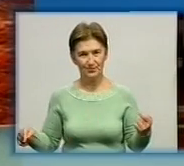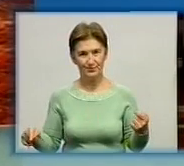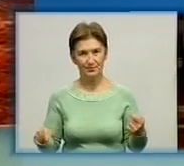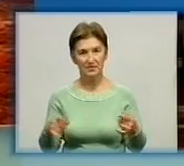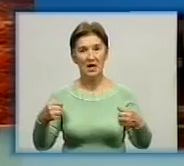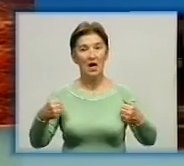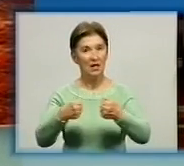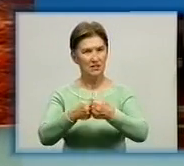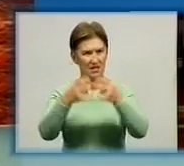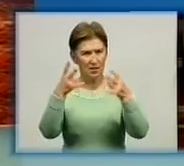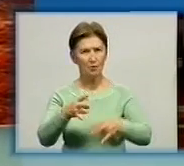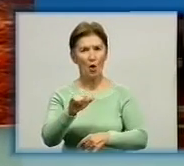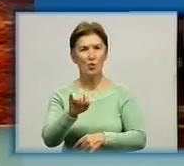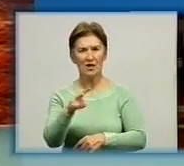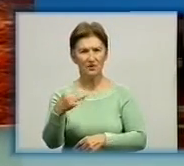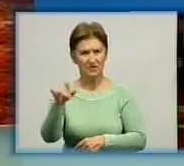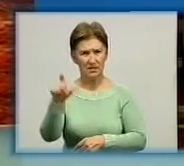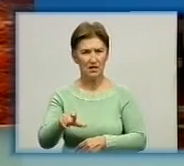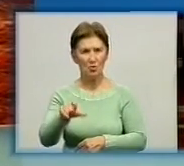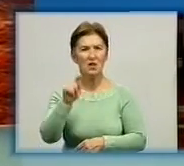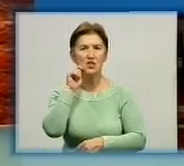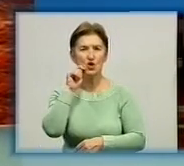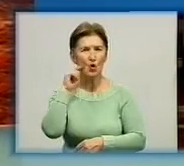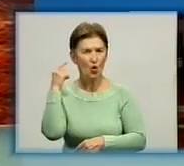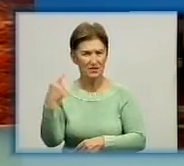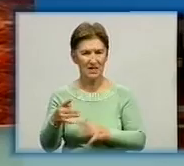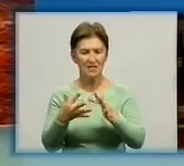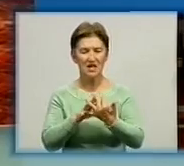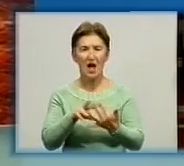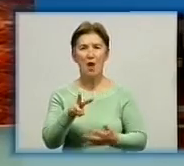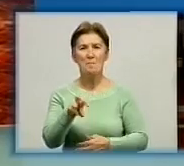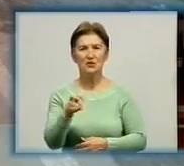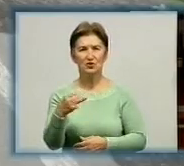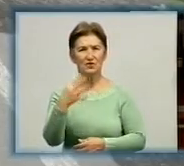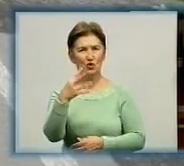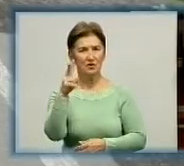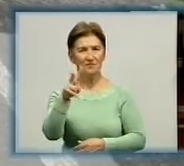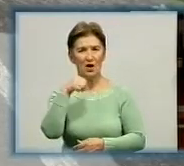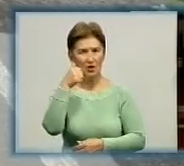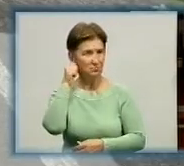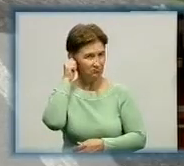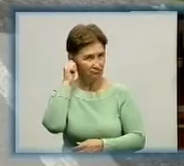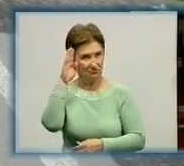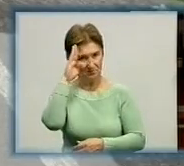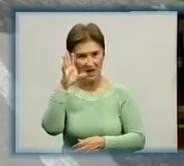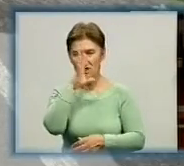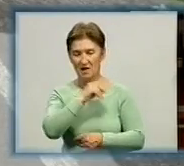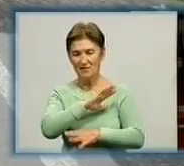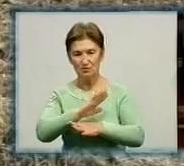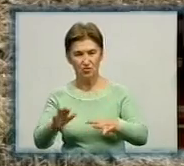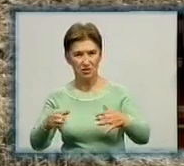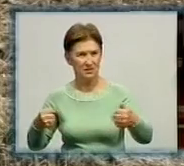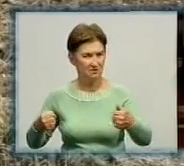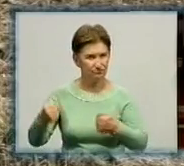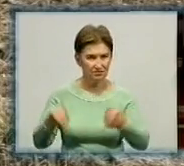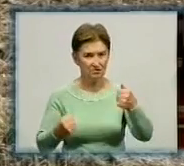У ДТП в Ульяновському районі загинули громадяни Росії. Аварія сталася у селі Мечиславка. 42-річний водій «Мерседеса» не впорався із керуванням, внаслідок